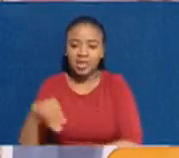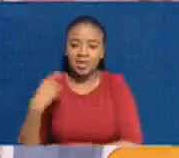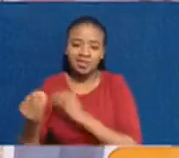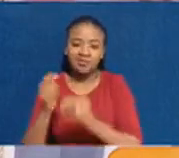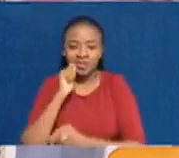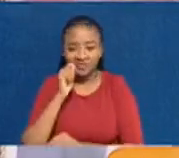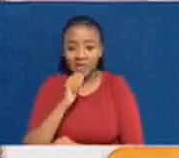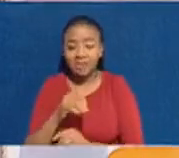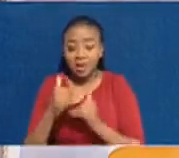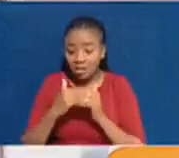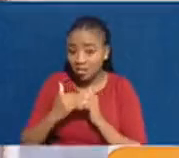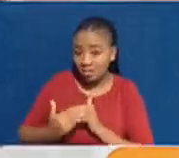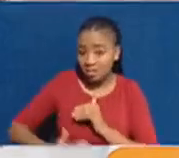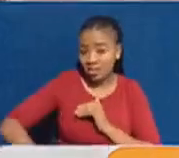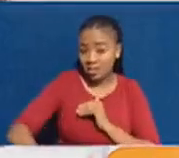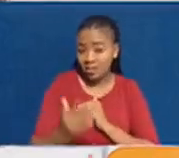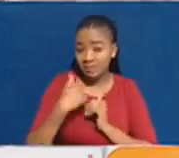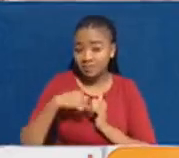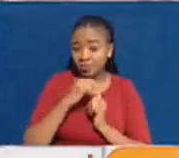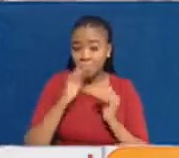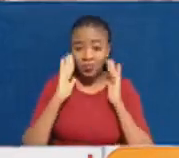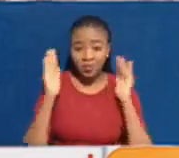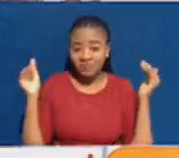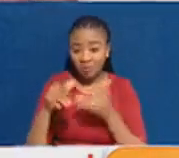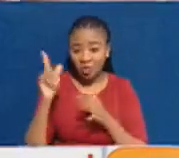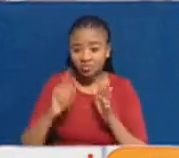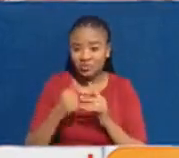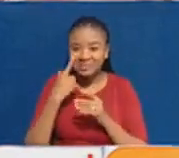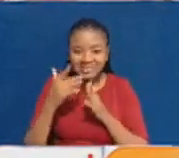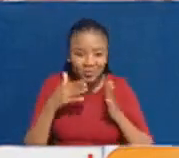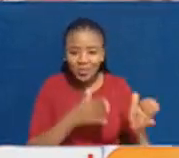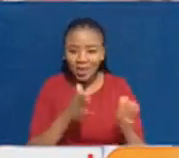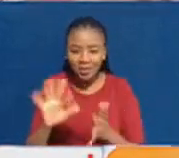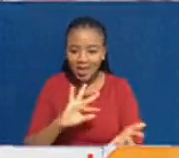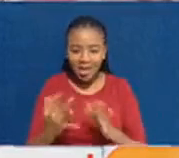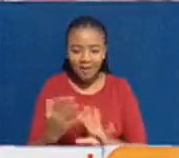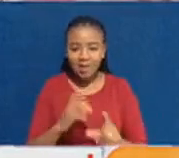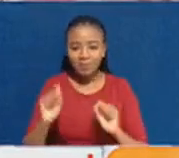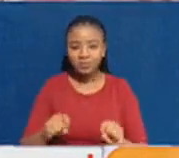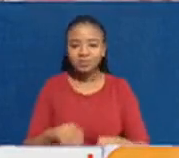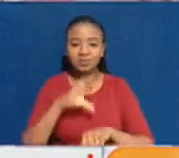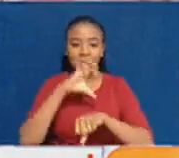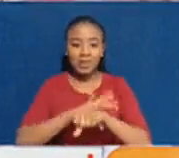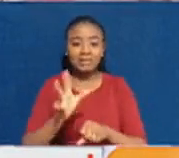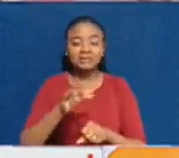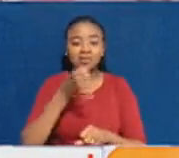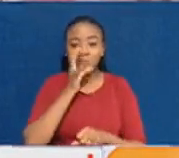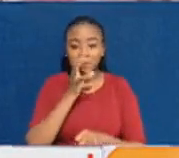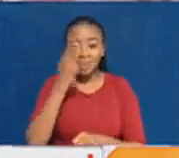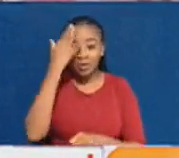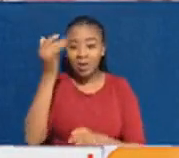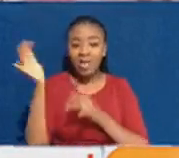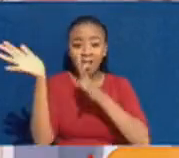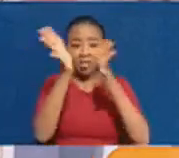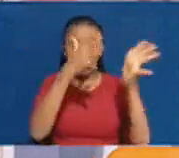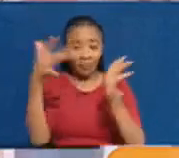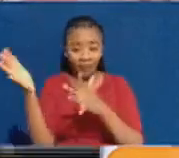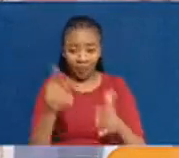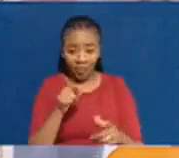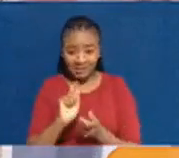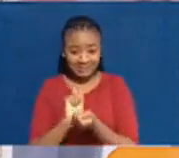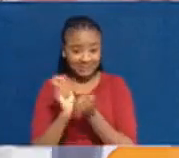our focus will be on water availability and not necessarily rains. We know due to climate change the rains are going to fail